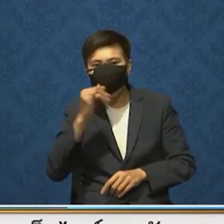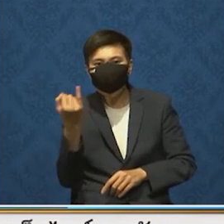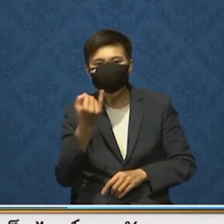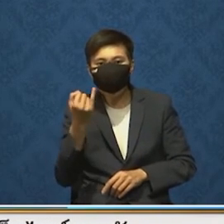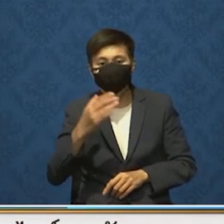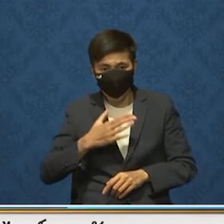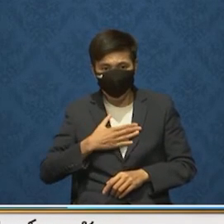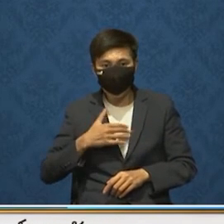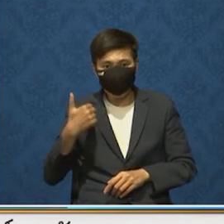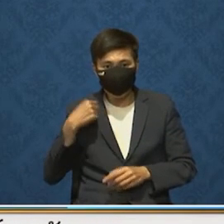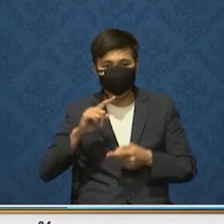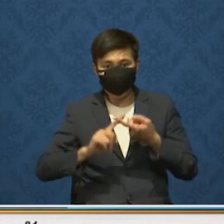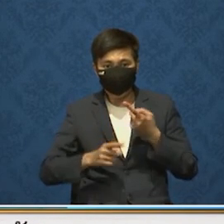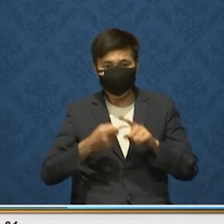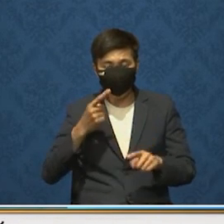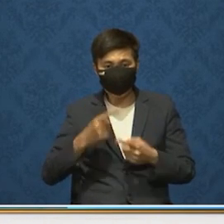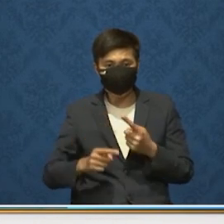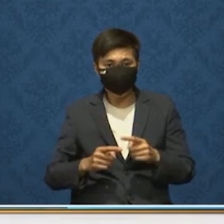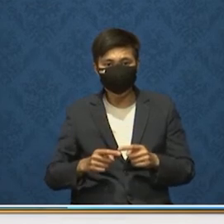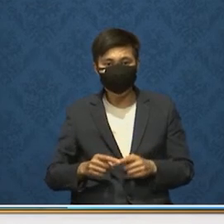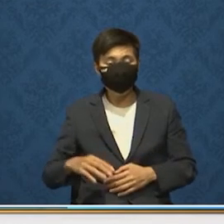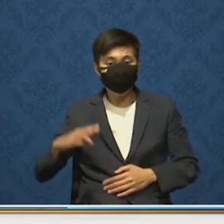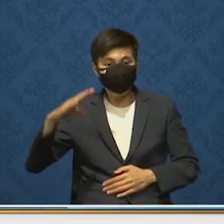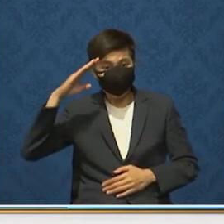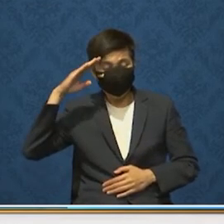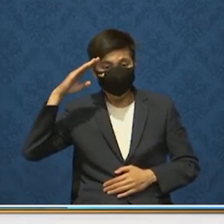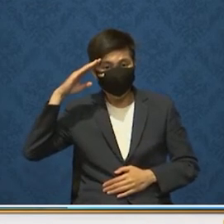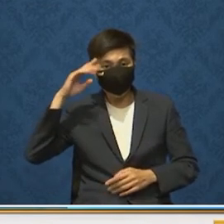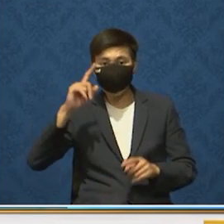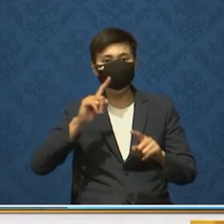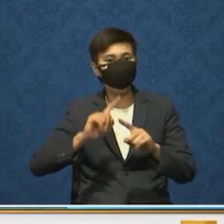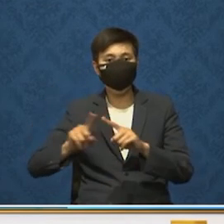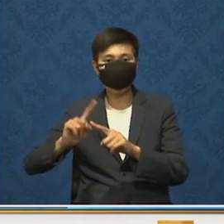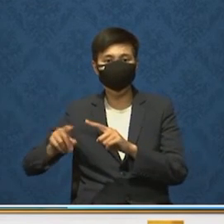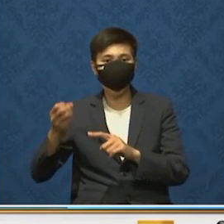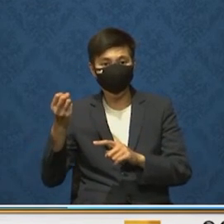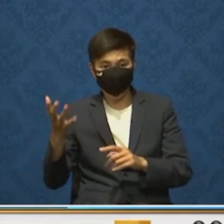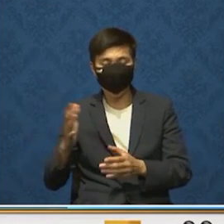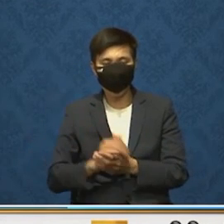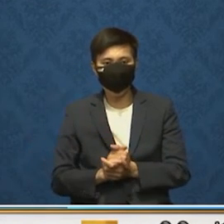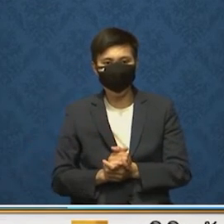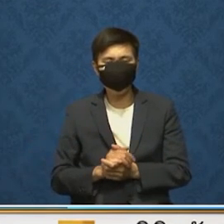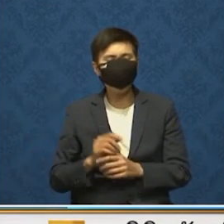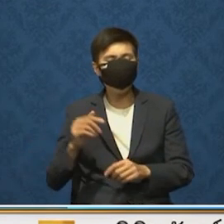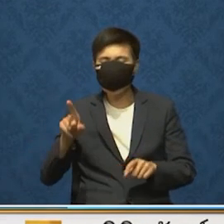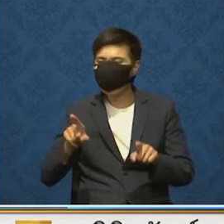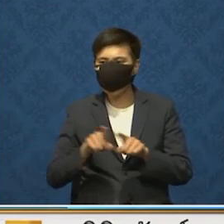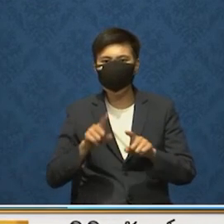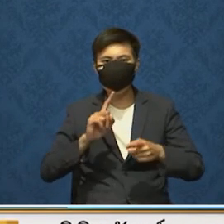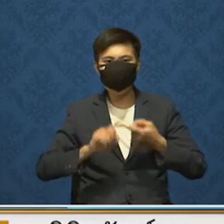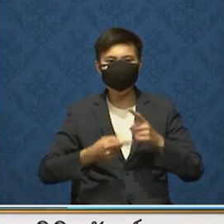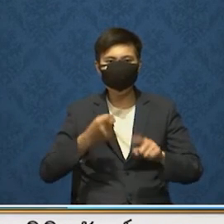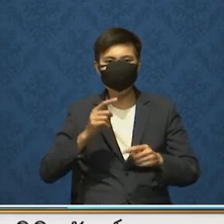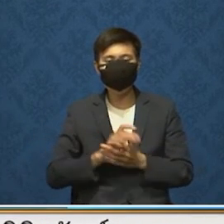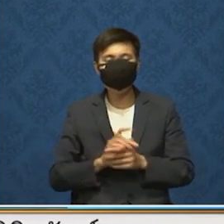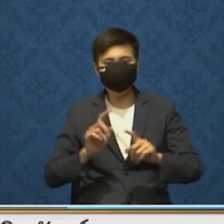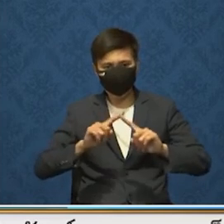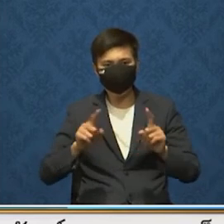เราถับนะครับเพฉั้ไม่สามารปกปด persecutionนี่นได้หรอกมก็แบเพๆๆมนก็คุยกัแล้นะแต่เขาเป็เรองจริ